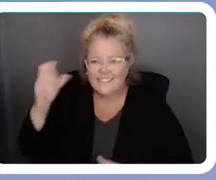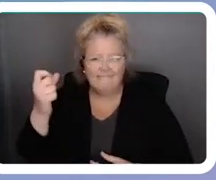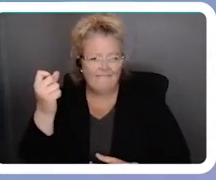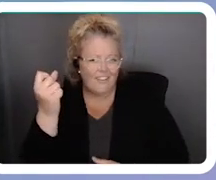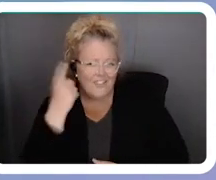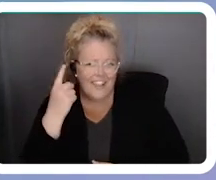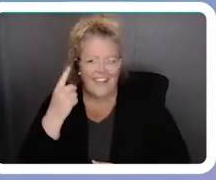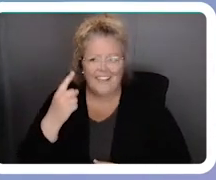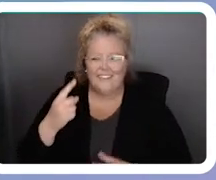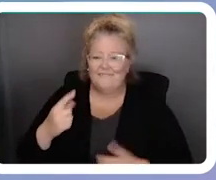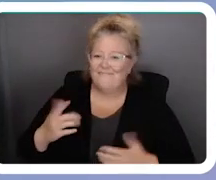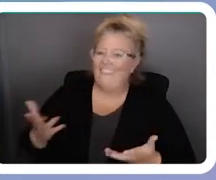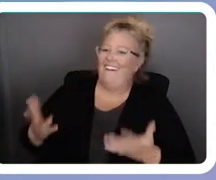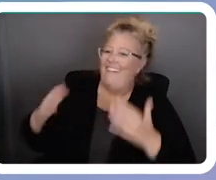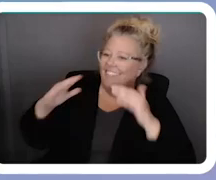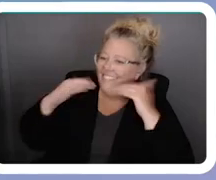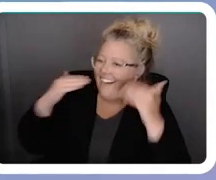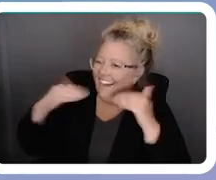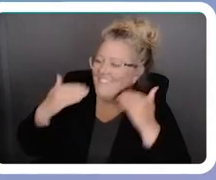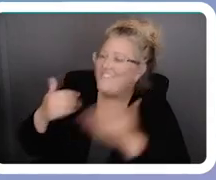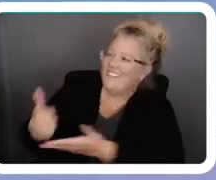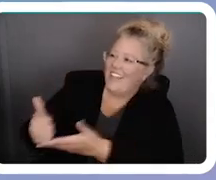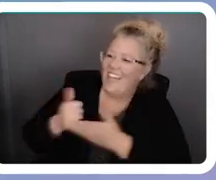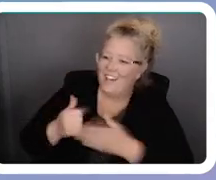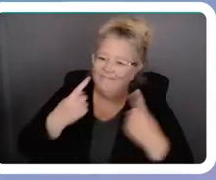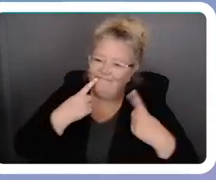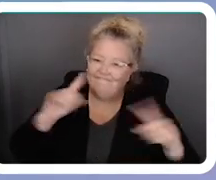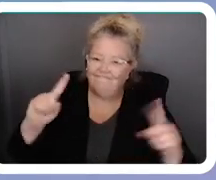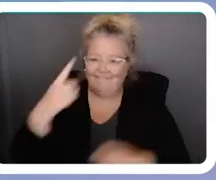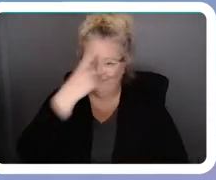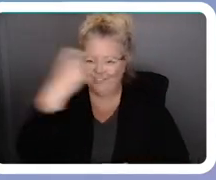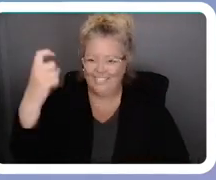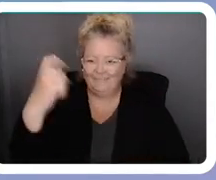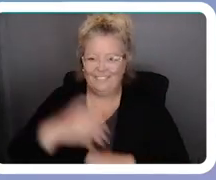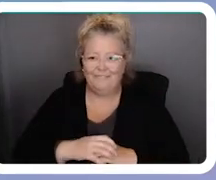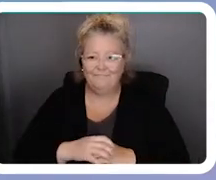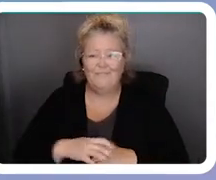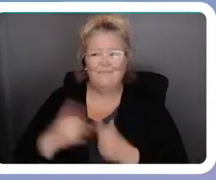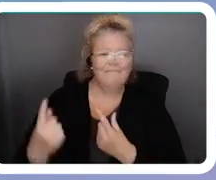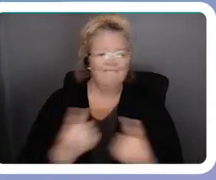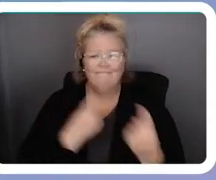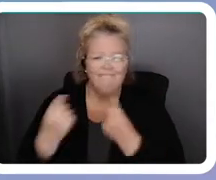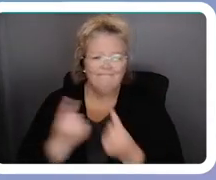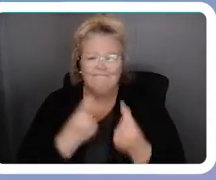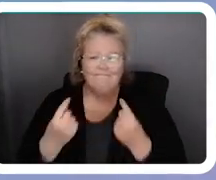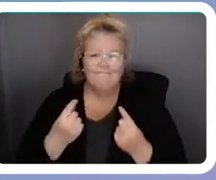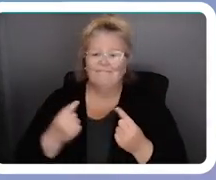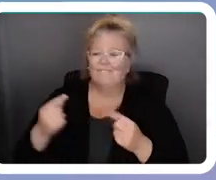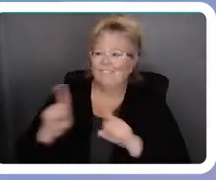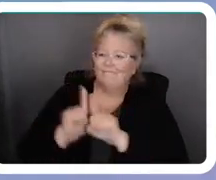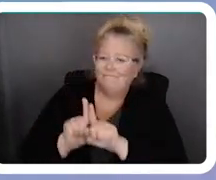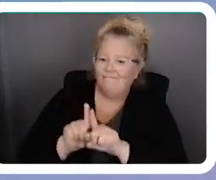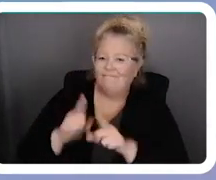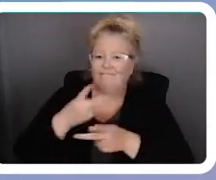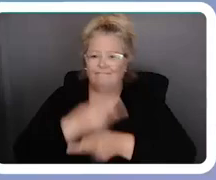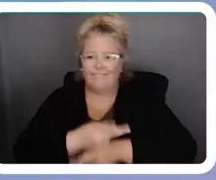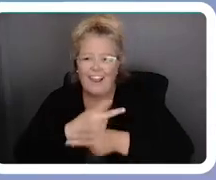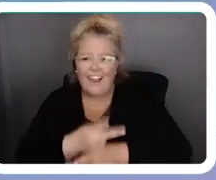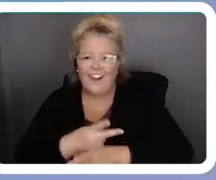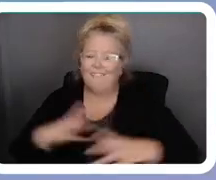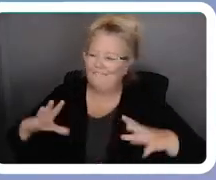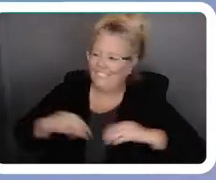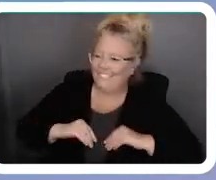το φιλαράκι μου είμαι πάντα ο εαυτός μου, με σέβεται, με ακούει, με καταλαβαίνει, με κάνει να γελάω πιο συχνά, με βοηθάει να κάνω